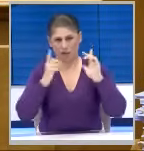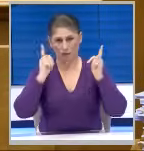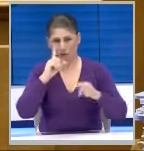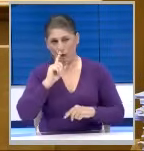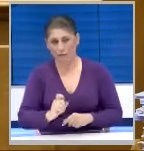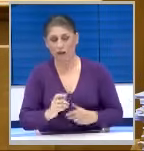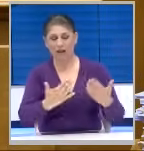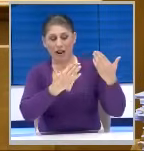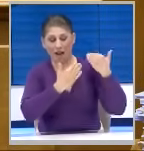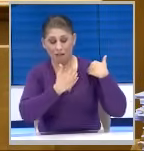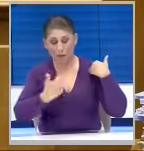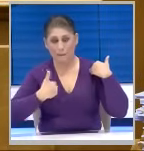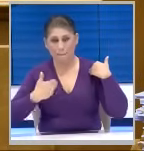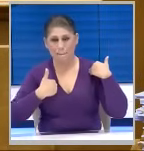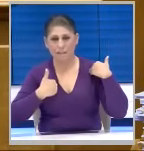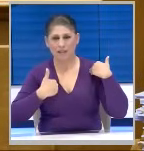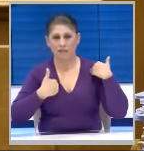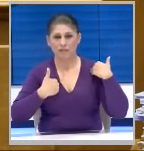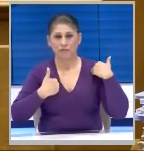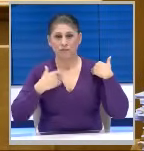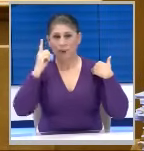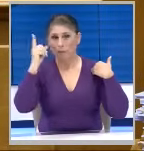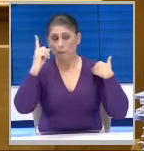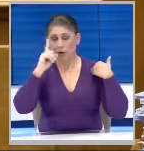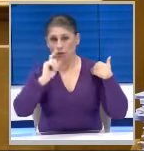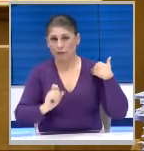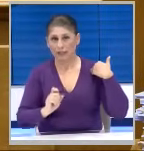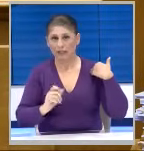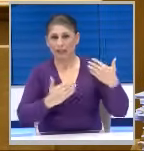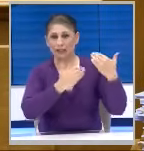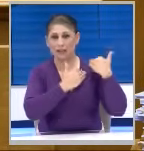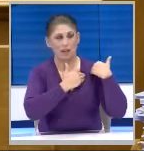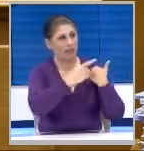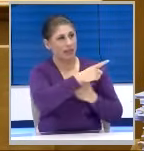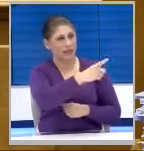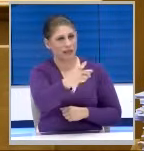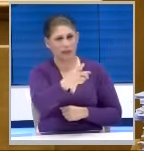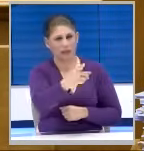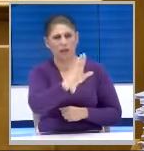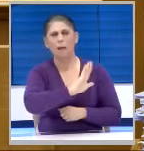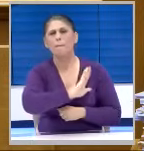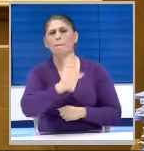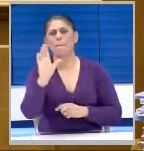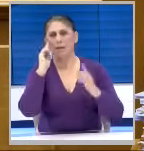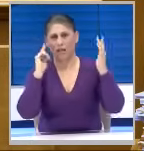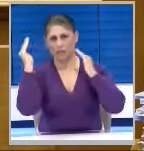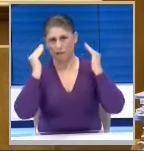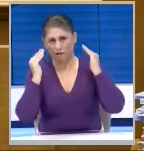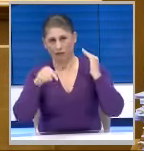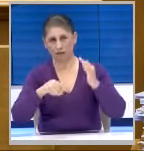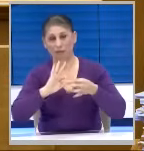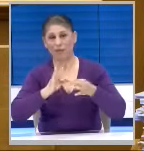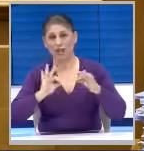ου να αναλάβουμε εμείς και που πρώτη οφείλετε να αναλάβετε εσείς μην έχετε καμία αμφιβολία είναι μια